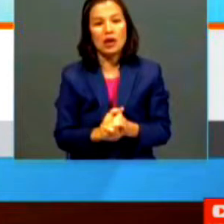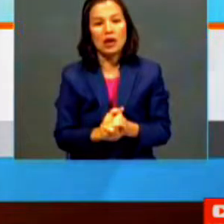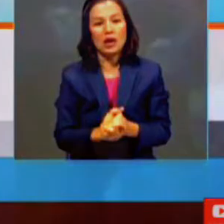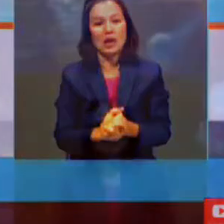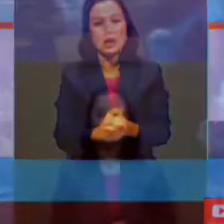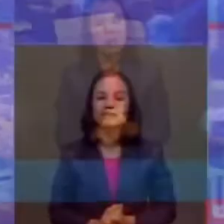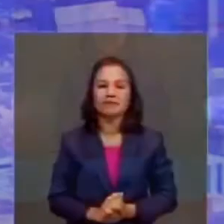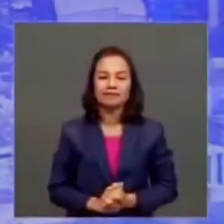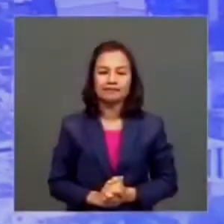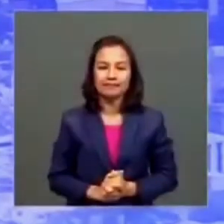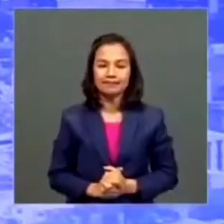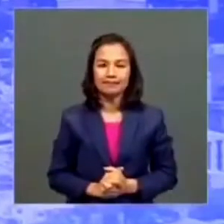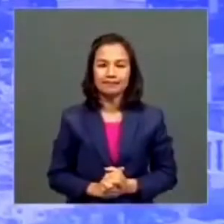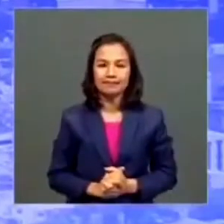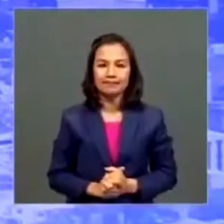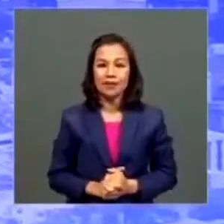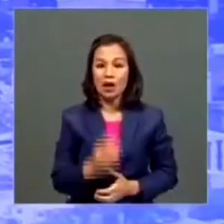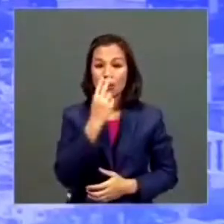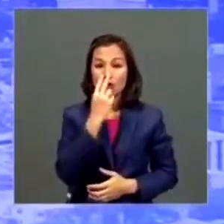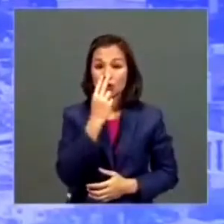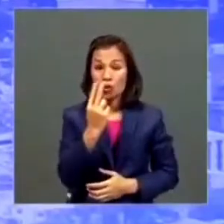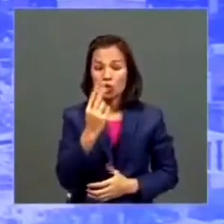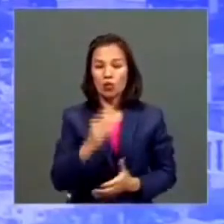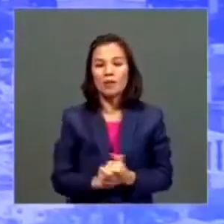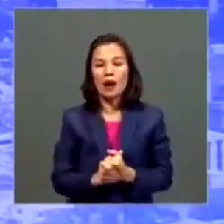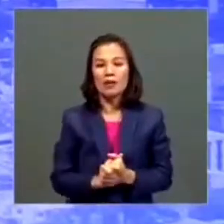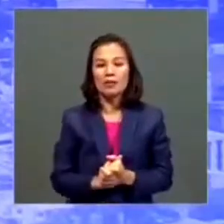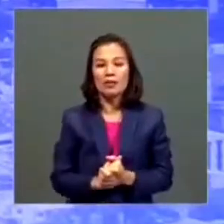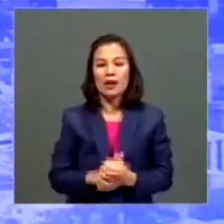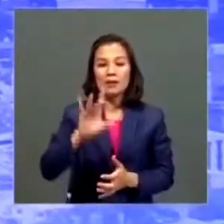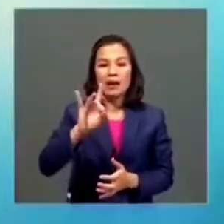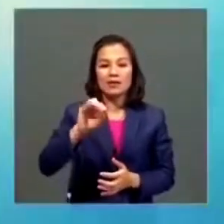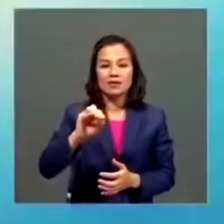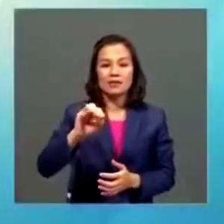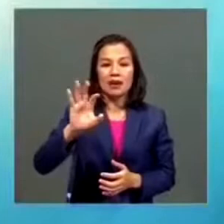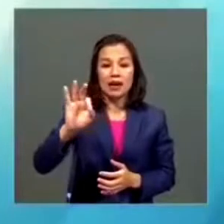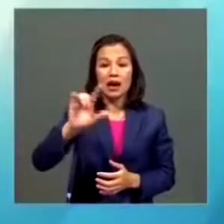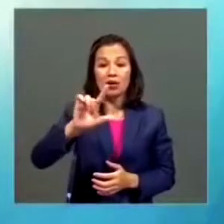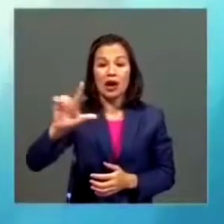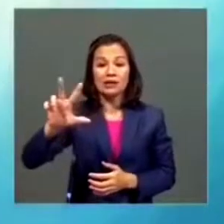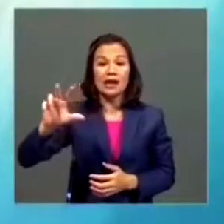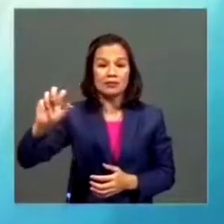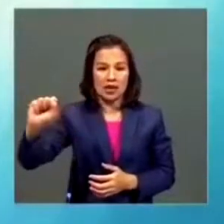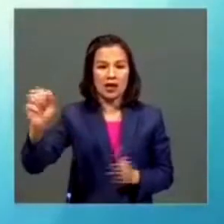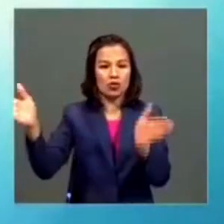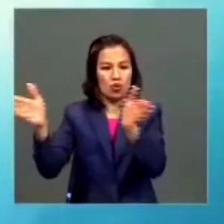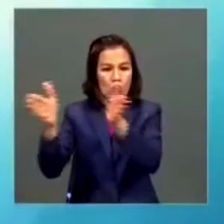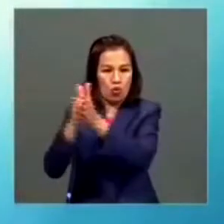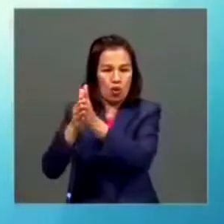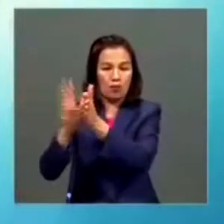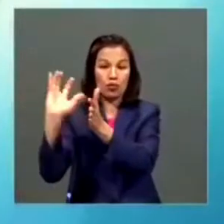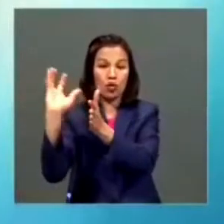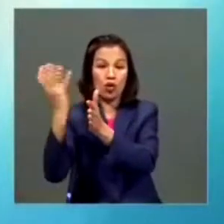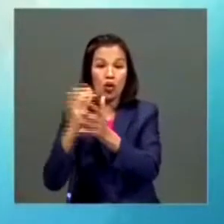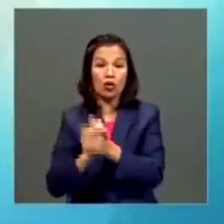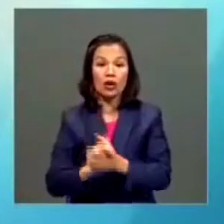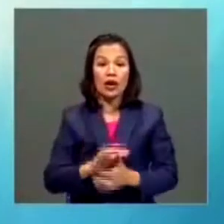มารายงานในระดับของโลกนะครับ89ล้าน3แสนกว่านะครับในวันนี้เกิดเพิ่ม